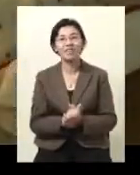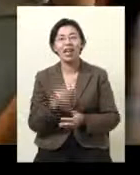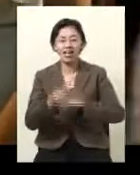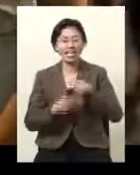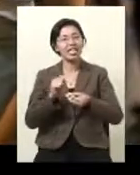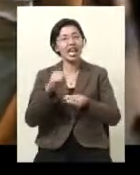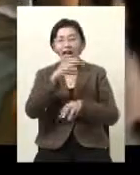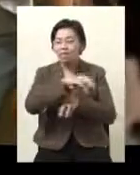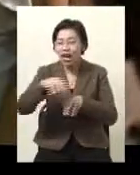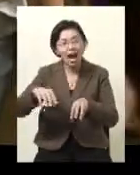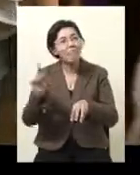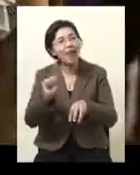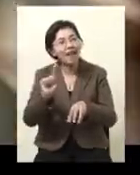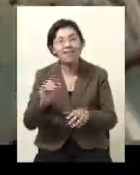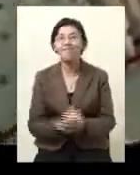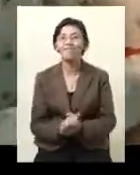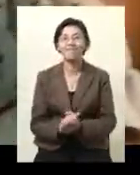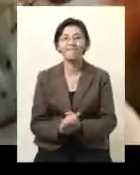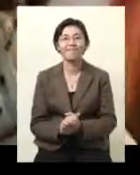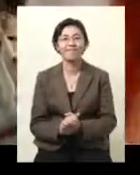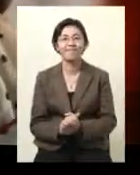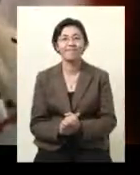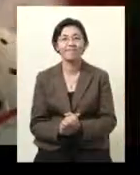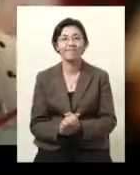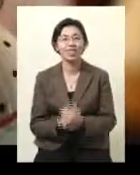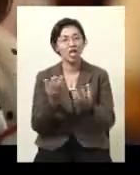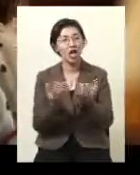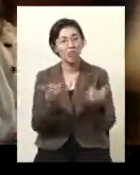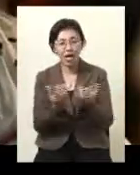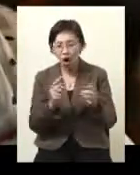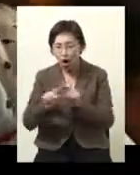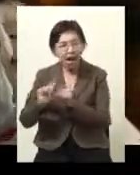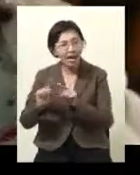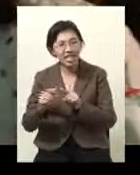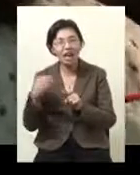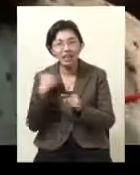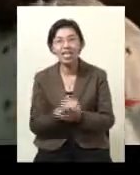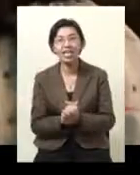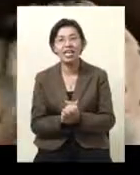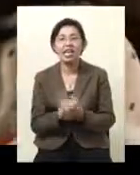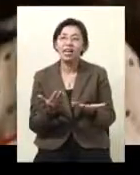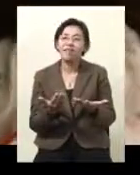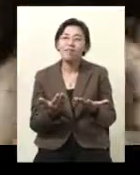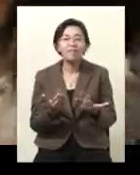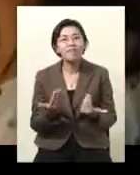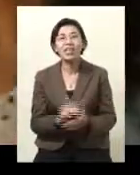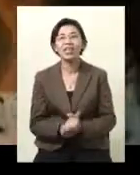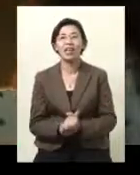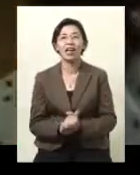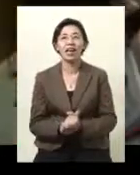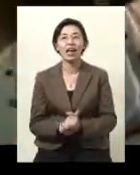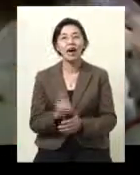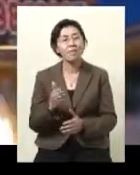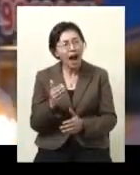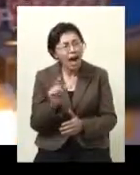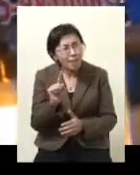ค่ะ ที่ตลาดมีอะไรที่น่าสนใจบ้าง ก็มีสินค้าที่น่าสนใจอย่างเช่นปลาสามหลักนะ